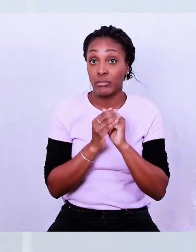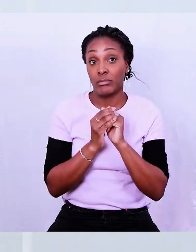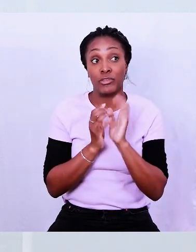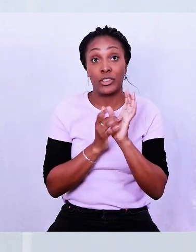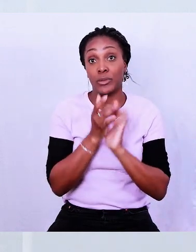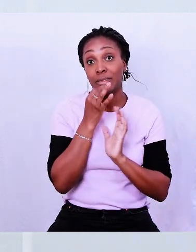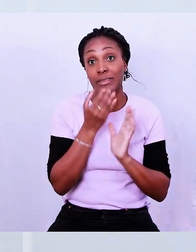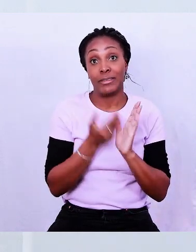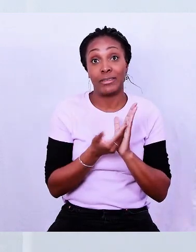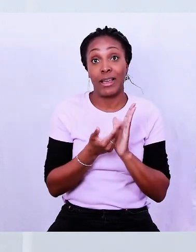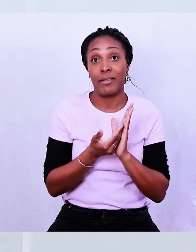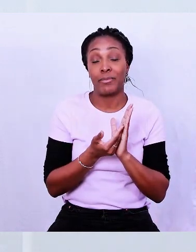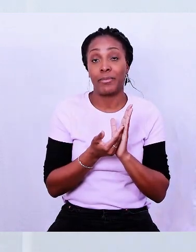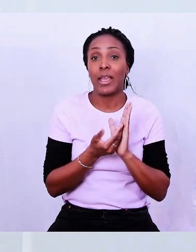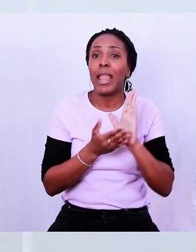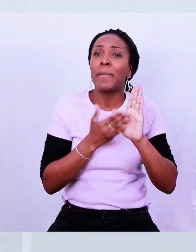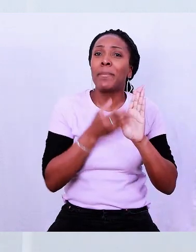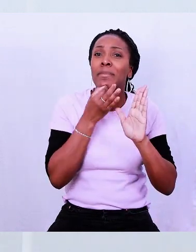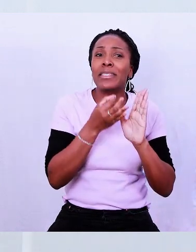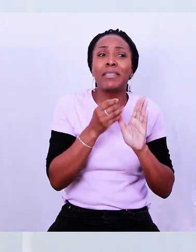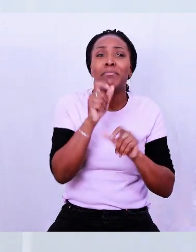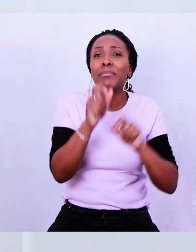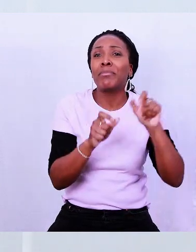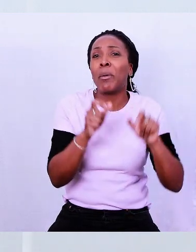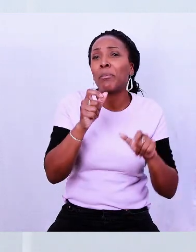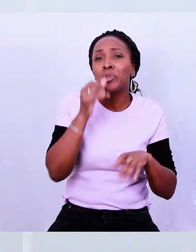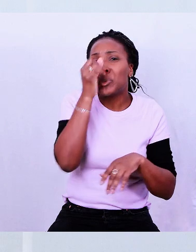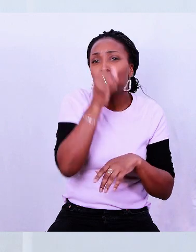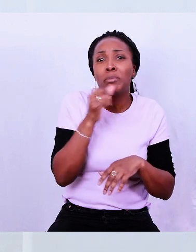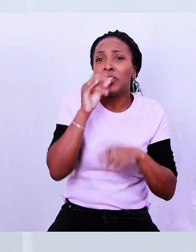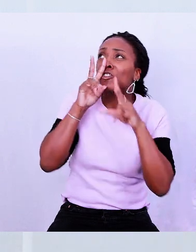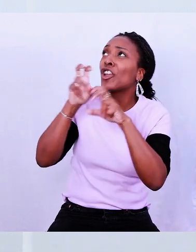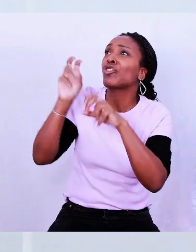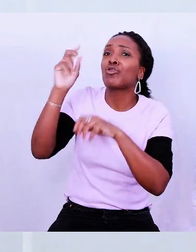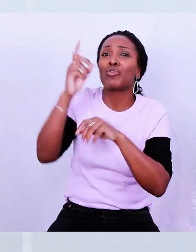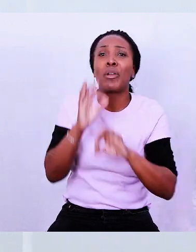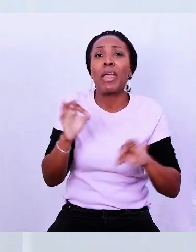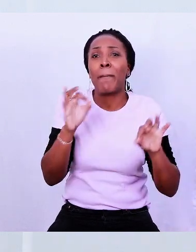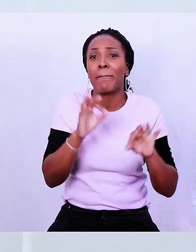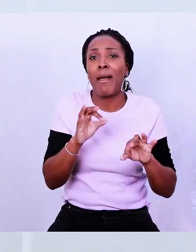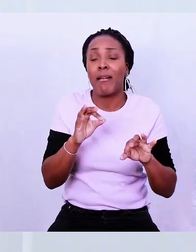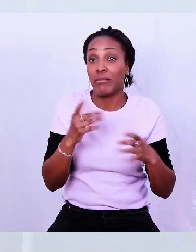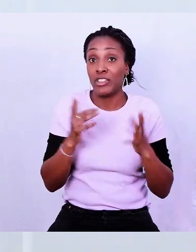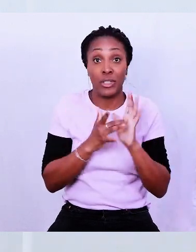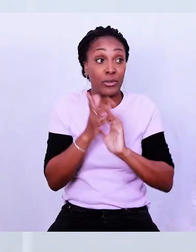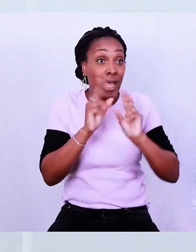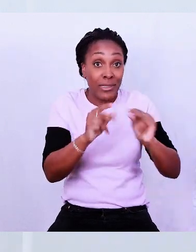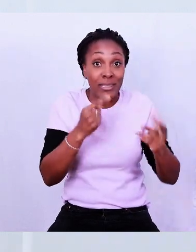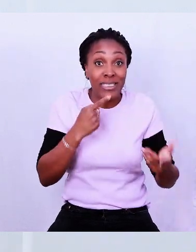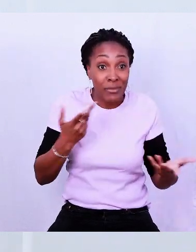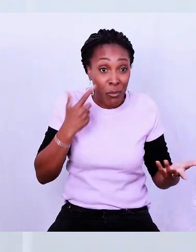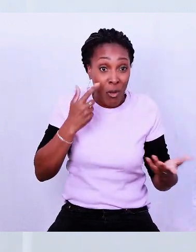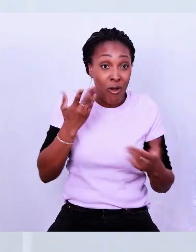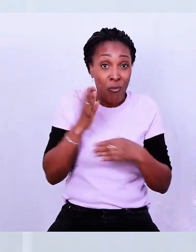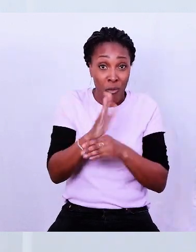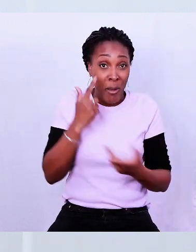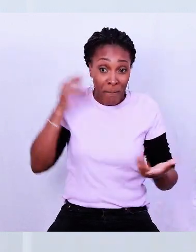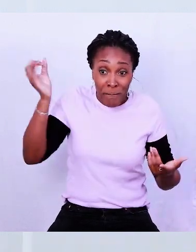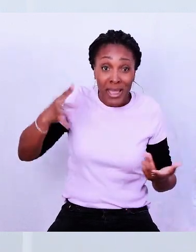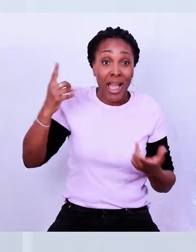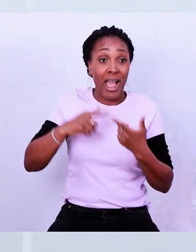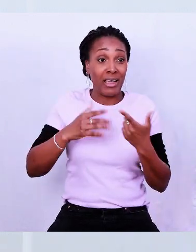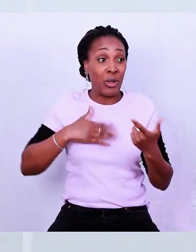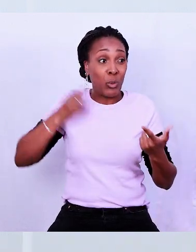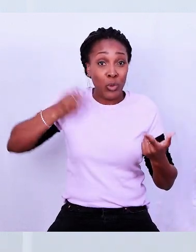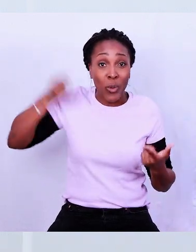l'homme stupide ne cherche pas Dieu. Et en fait, il est en train de dire simplement que vous avez toutes les preuves, vous avez les miracles, vous avez mon autorité,